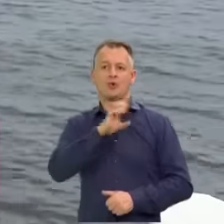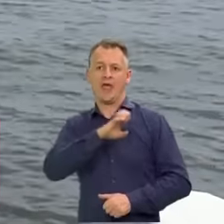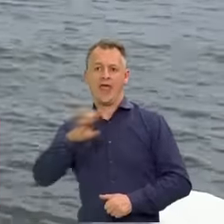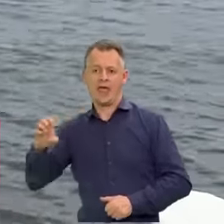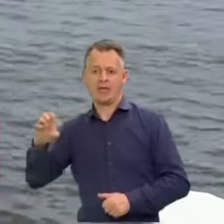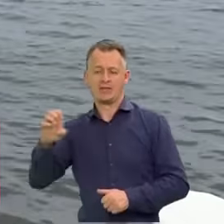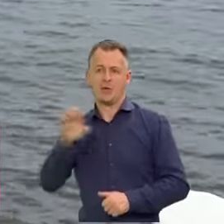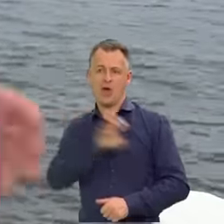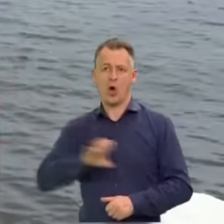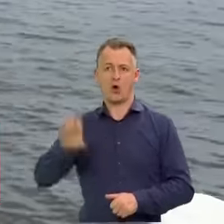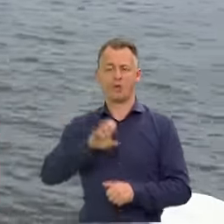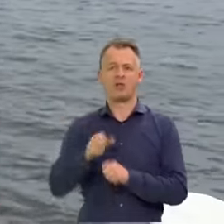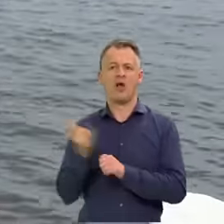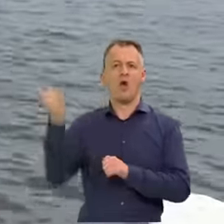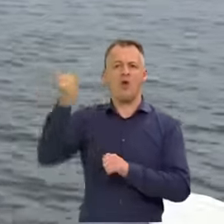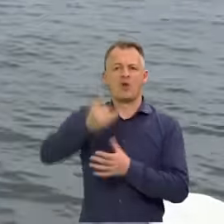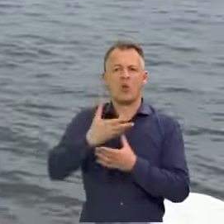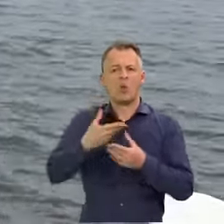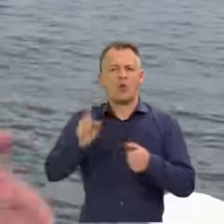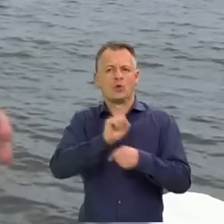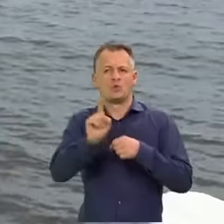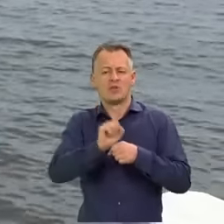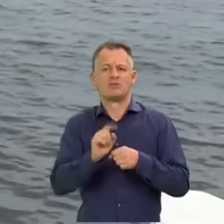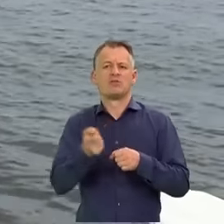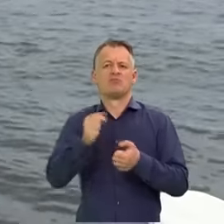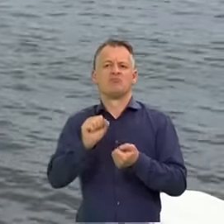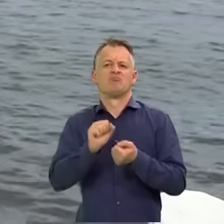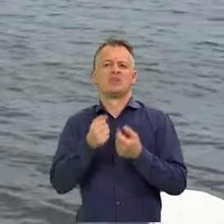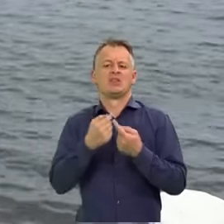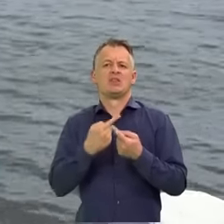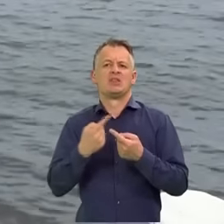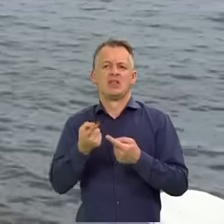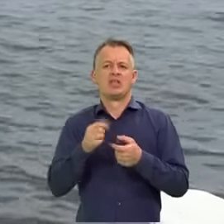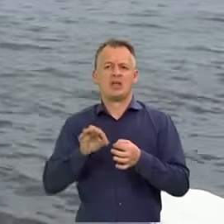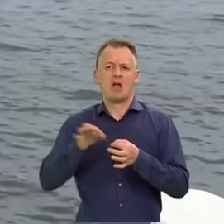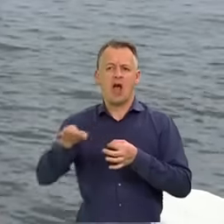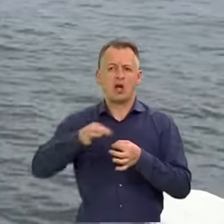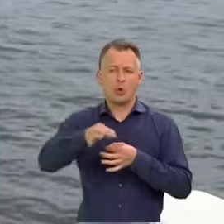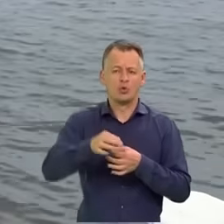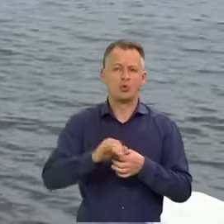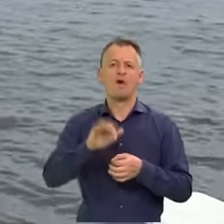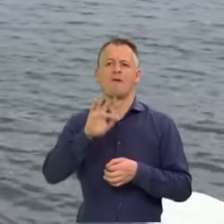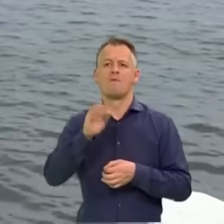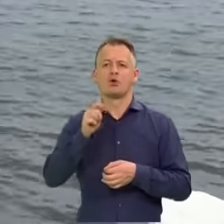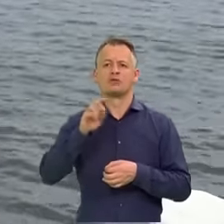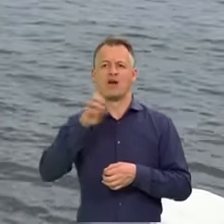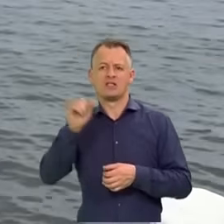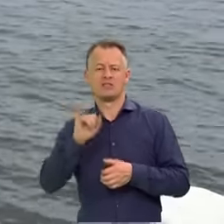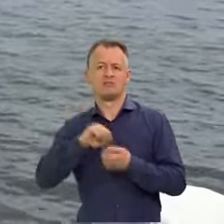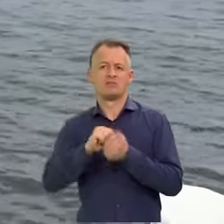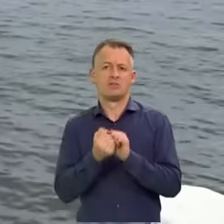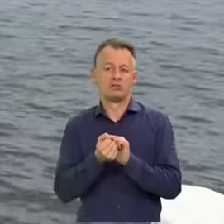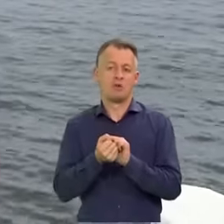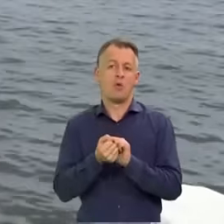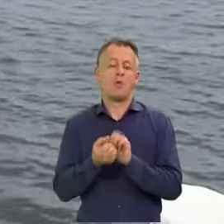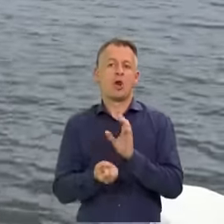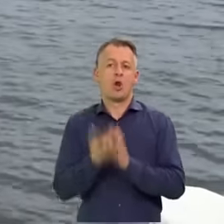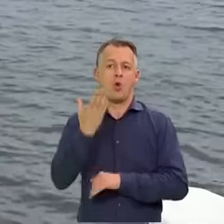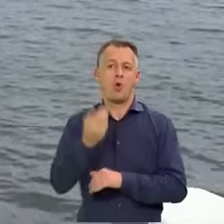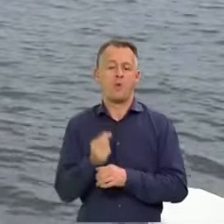poluante industriale, detergenți din agricultură, azotați, fosfați și așa mai departe. Mai nou, pericolul care pândește la